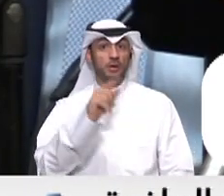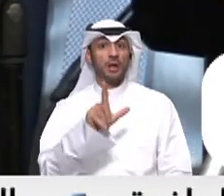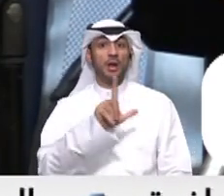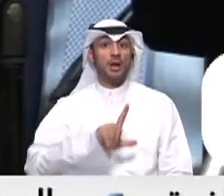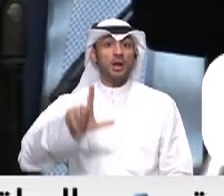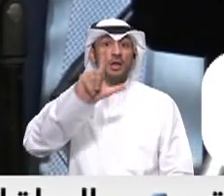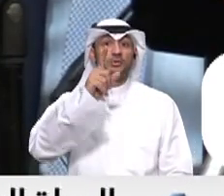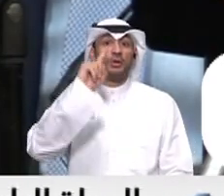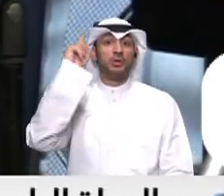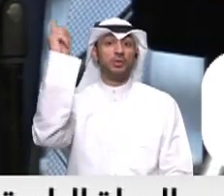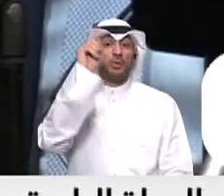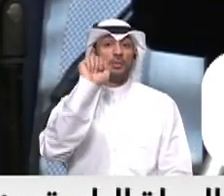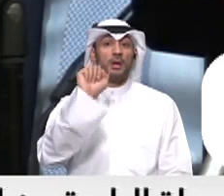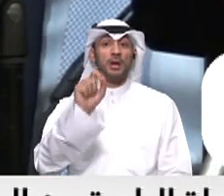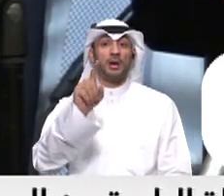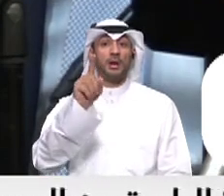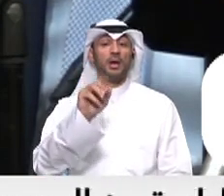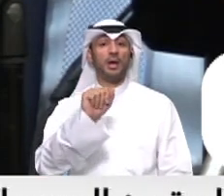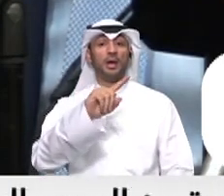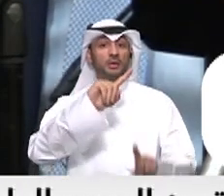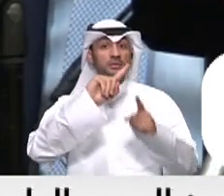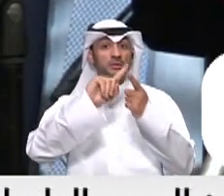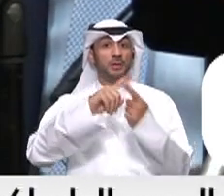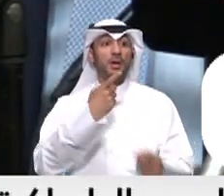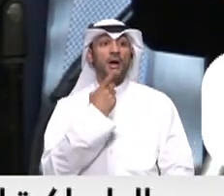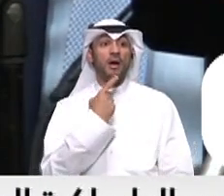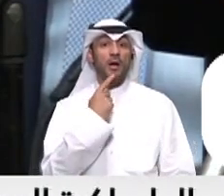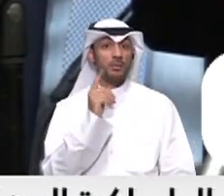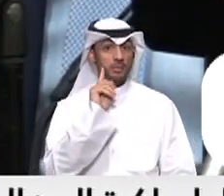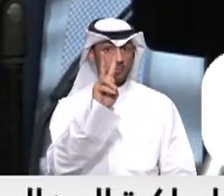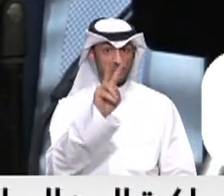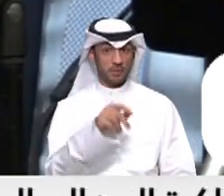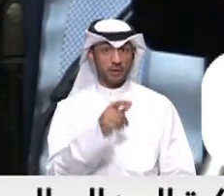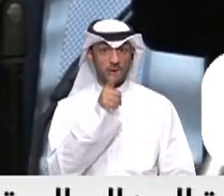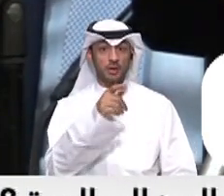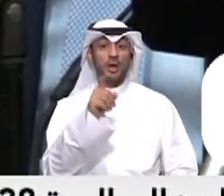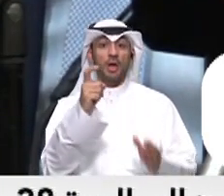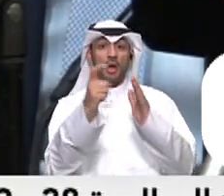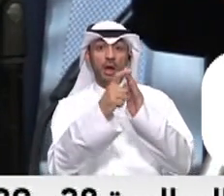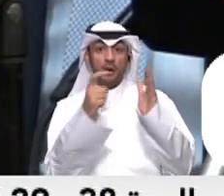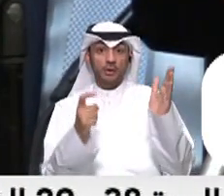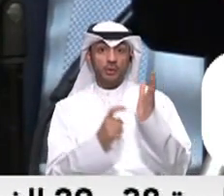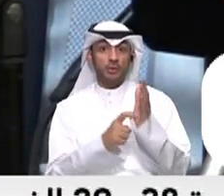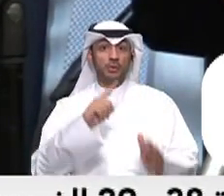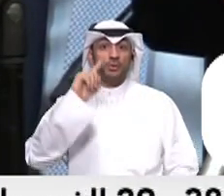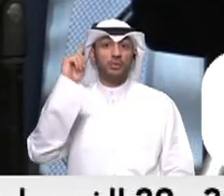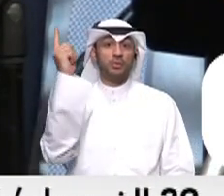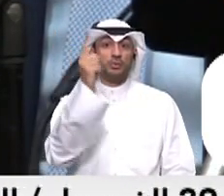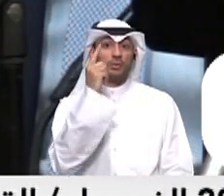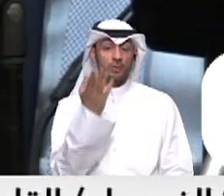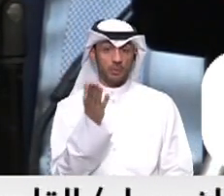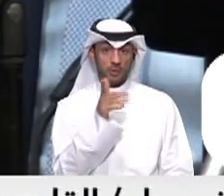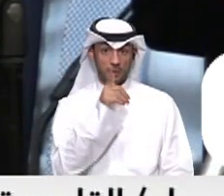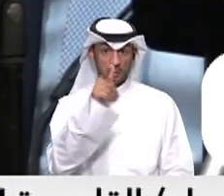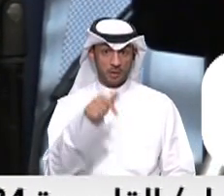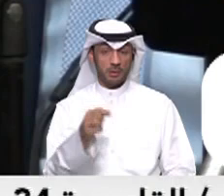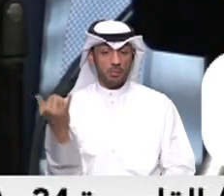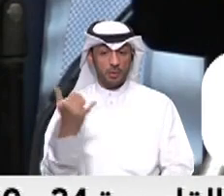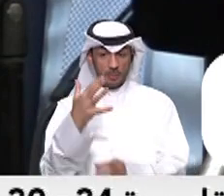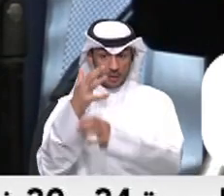الدولية للصليب الأحمر، واللي هي من واجباتها السهر على القوانين الدولية اللي